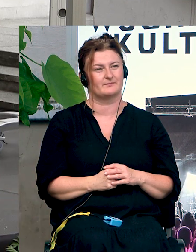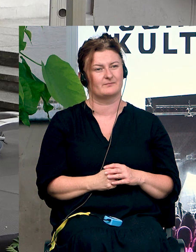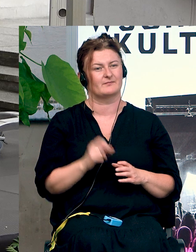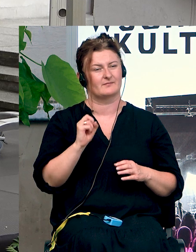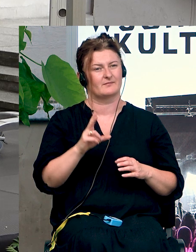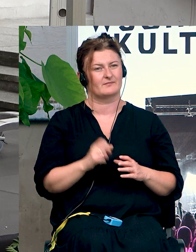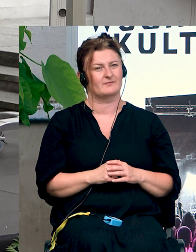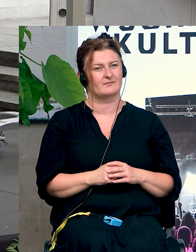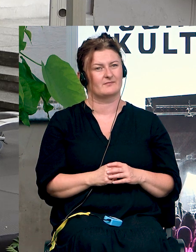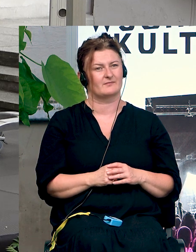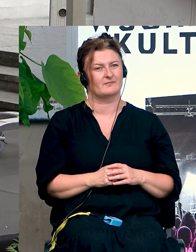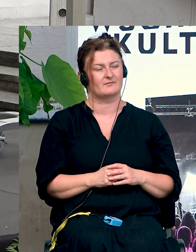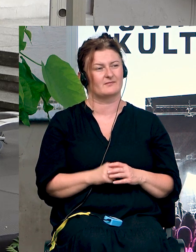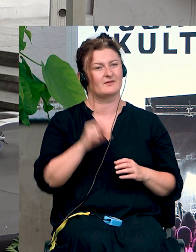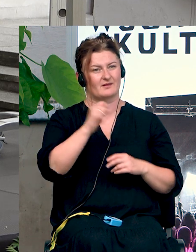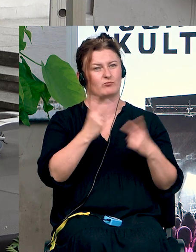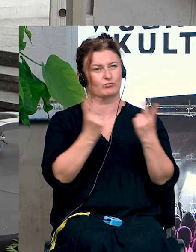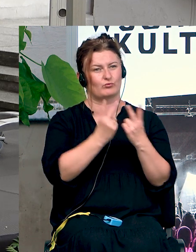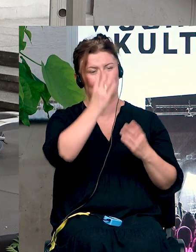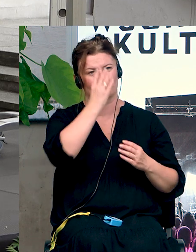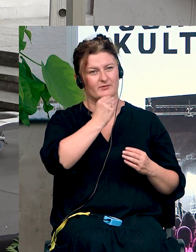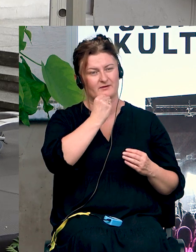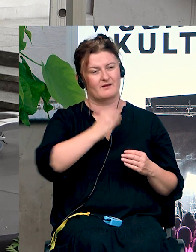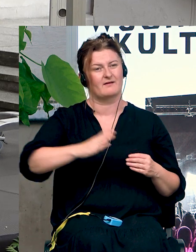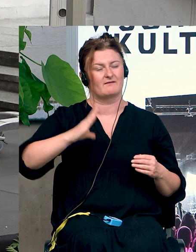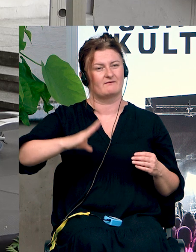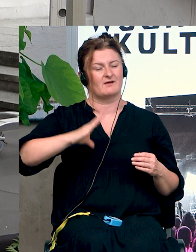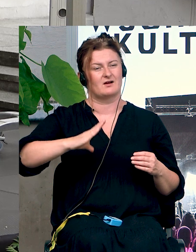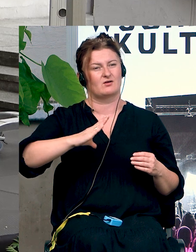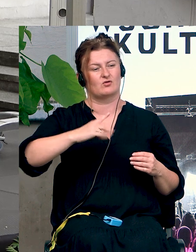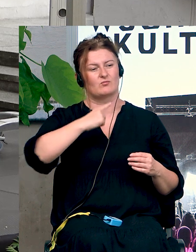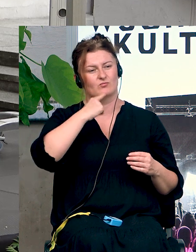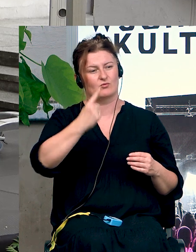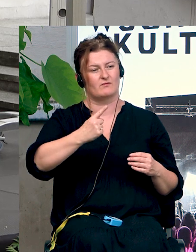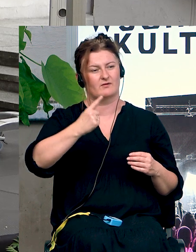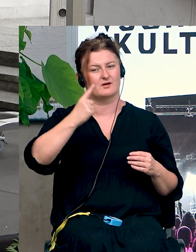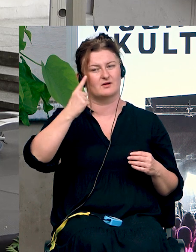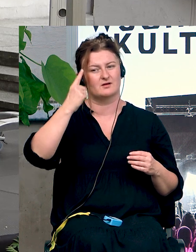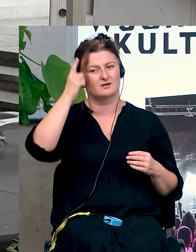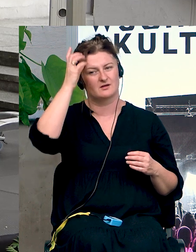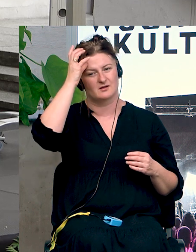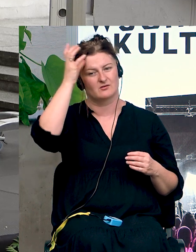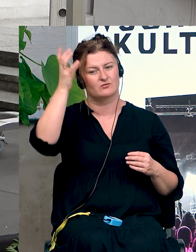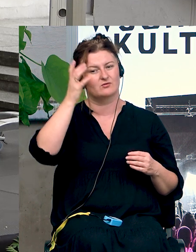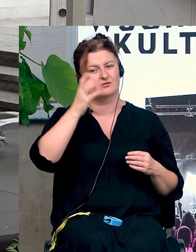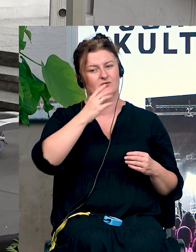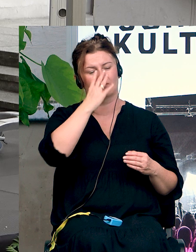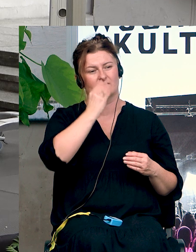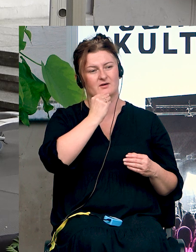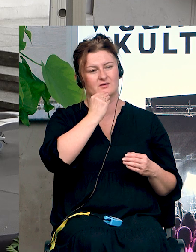Tak. Z tymi samymi ilustracjami. Tak. Warto wymienić autorkę ilustracji. Julia Pilipczatina.